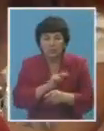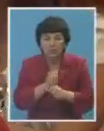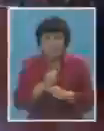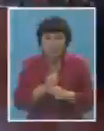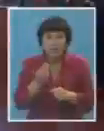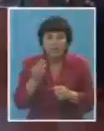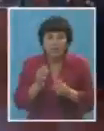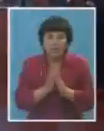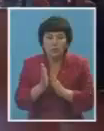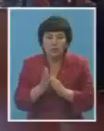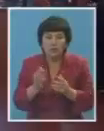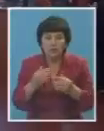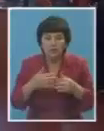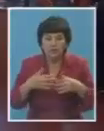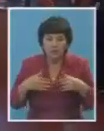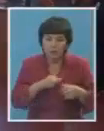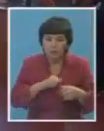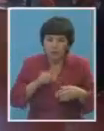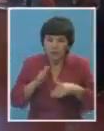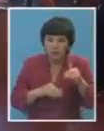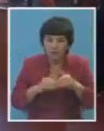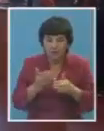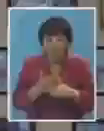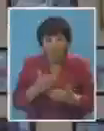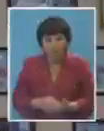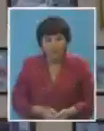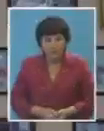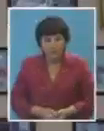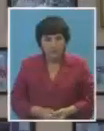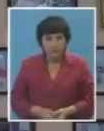жемшөп мәселесі және ветеринария бойынша өз тәжірибелерімен бөлісті.